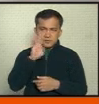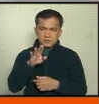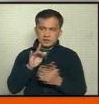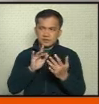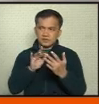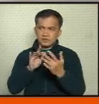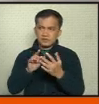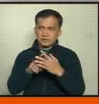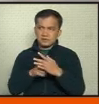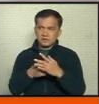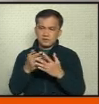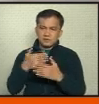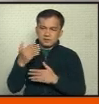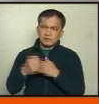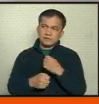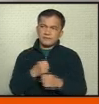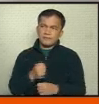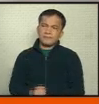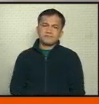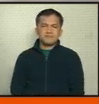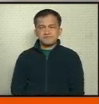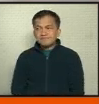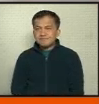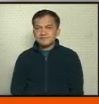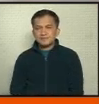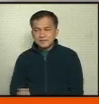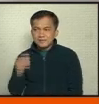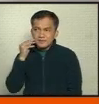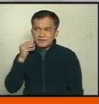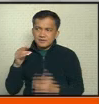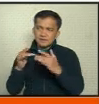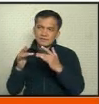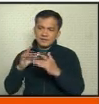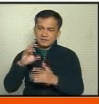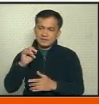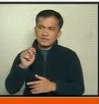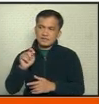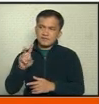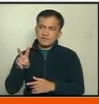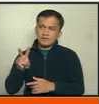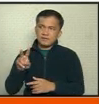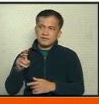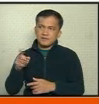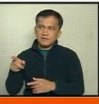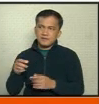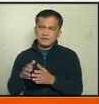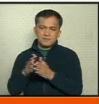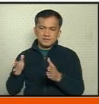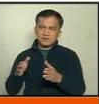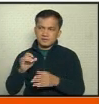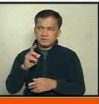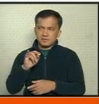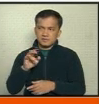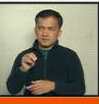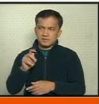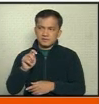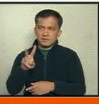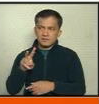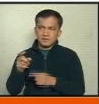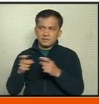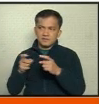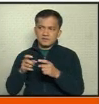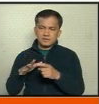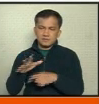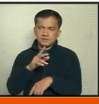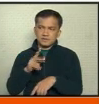Network simula sa susunod na taon. Ayan, in fairness to Signal TV, ha, ito naman ang pinakamalaking subscription TV operator